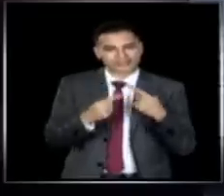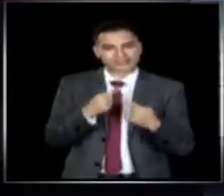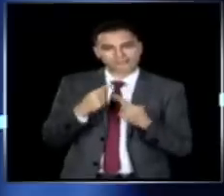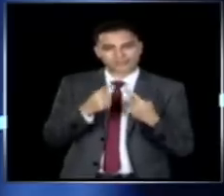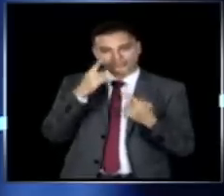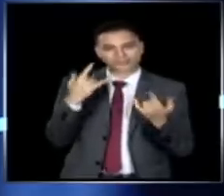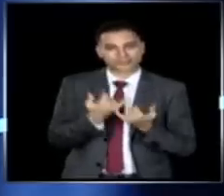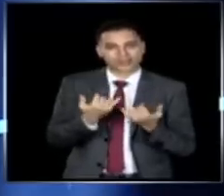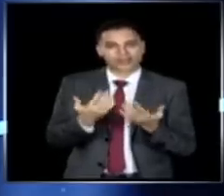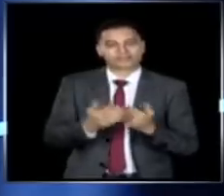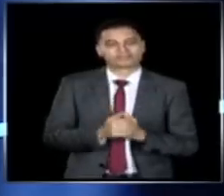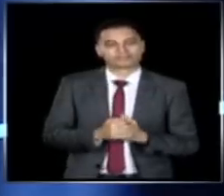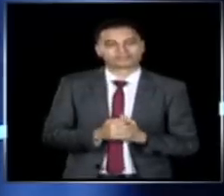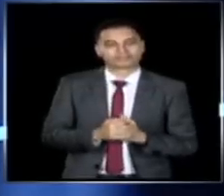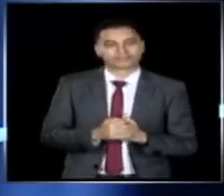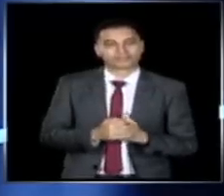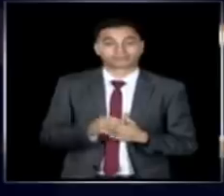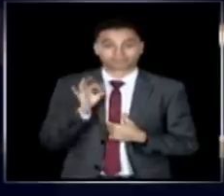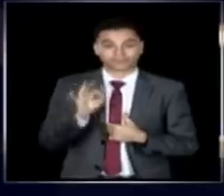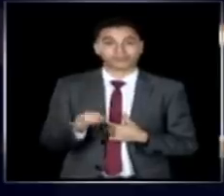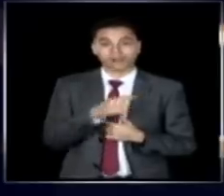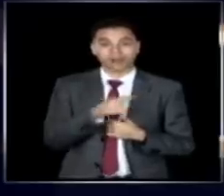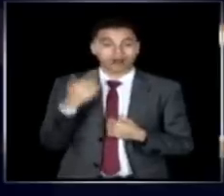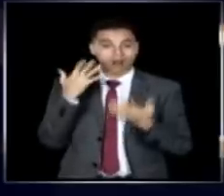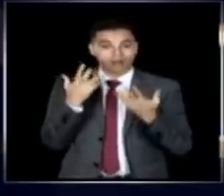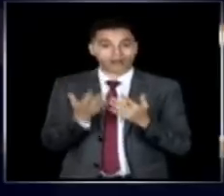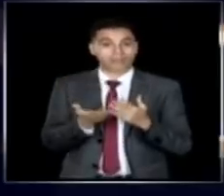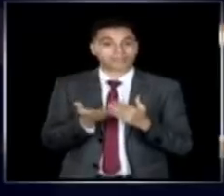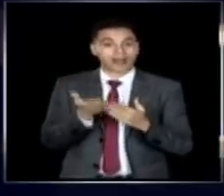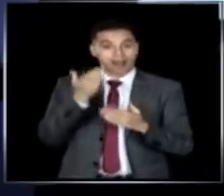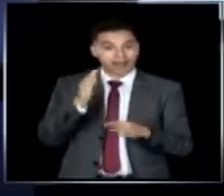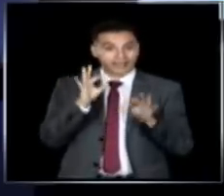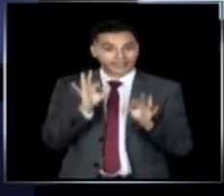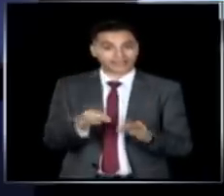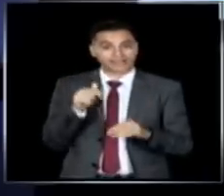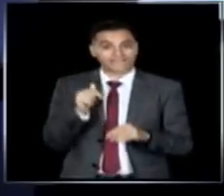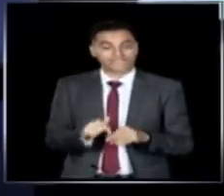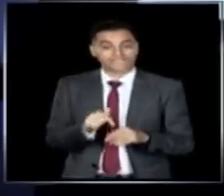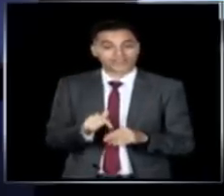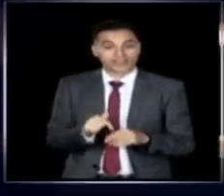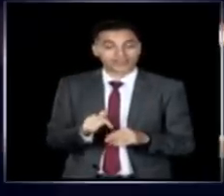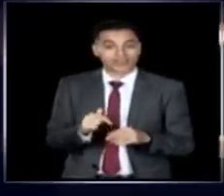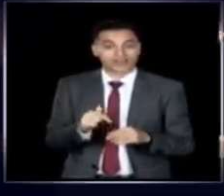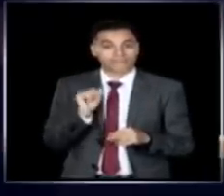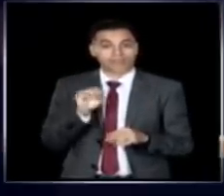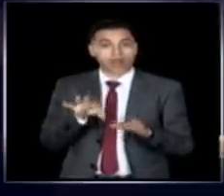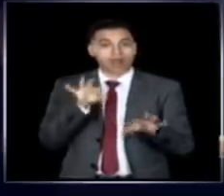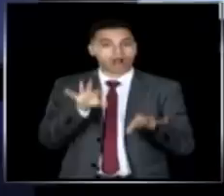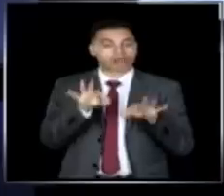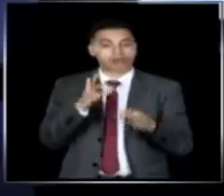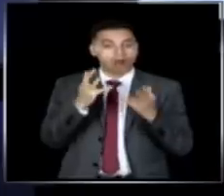افقدش الموهبه. جميل جدا. طبعا انتوا جبتوا سكور عالي جدا في التصفيات، وده خلاكوا على راس